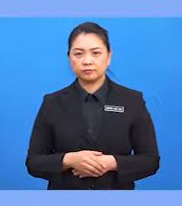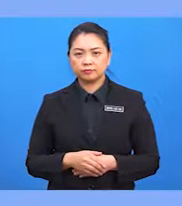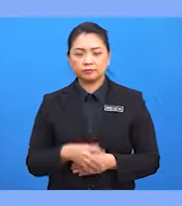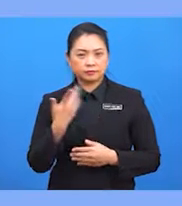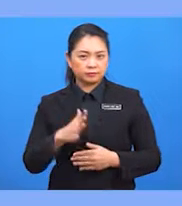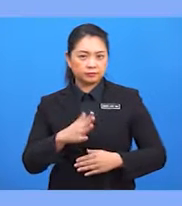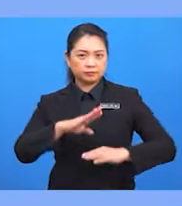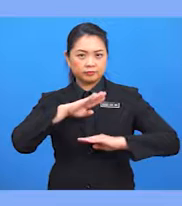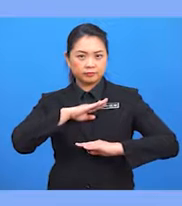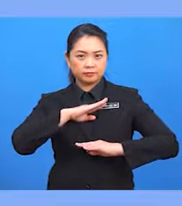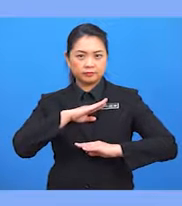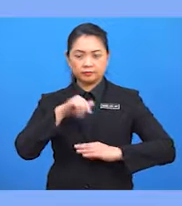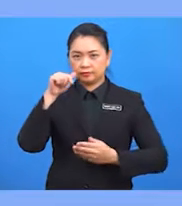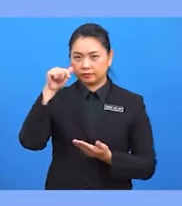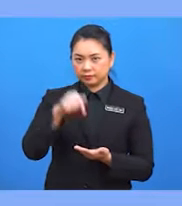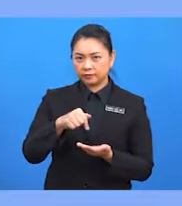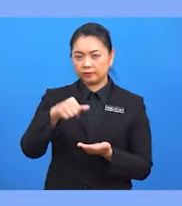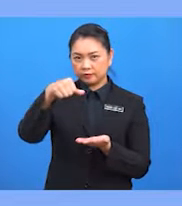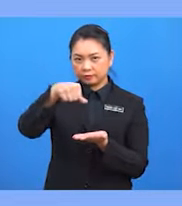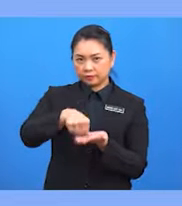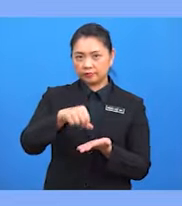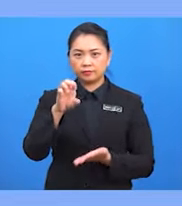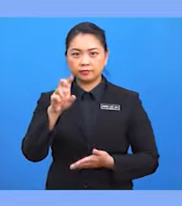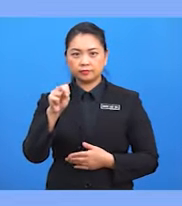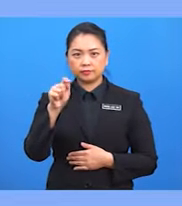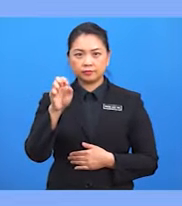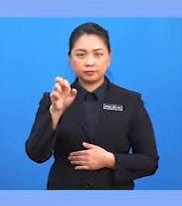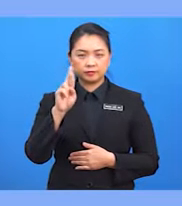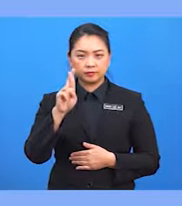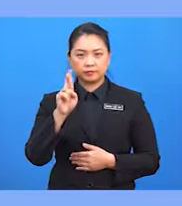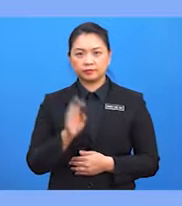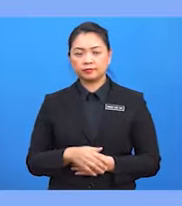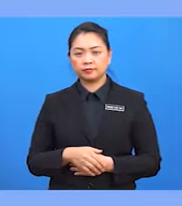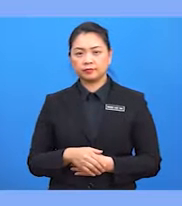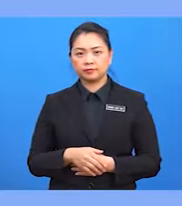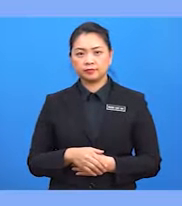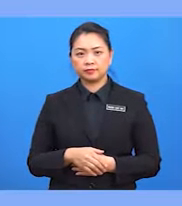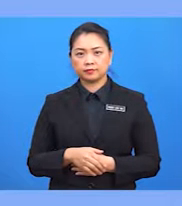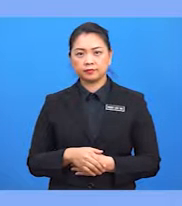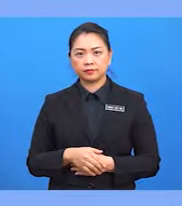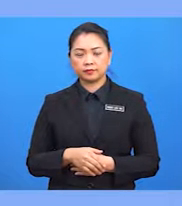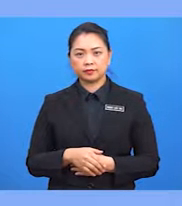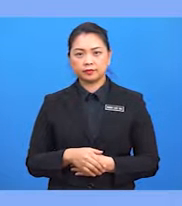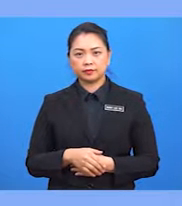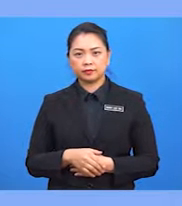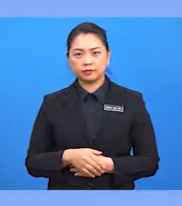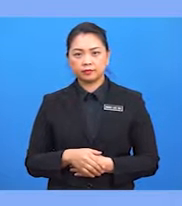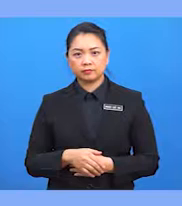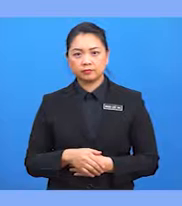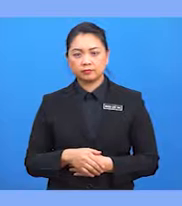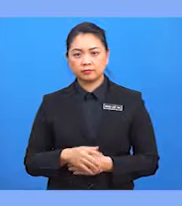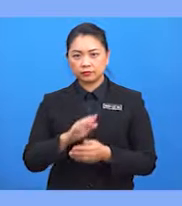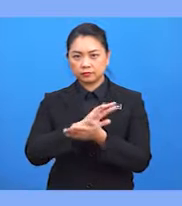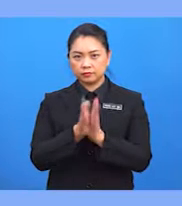Setelah sepuh hati, tekan Enter. Rendahkan opacity layer percikan air menjadi 80%.